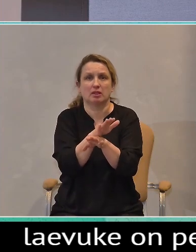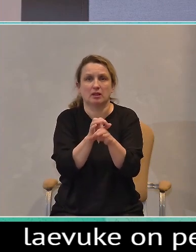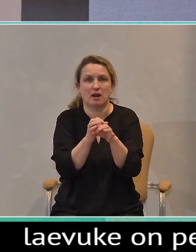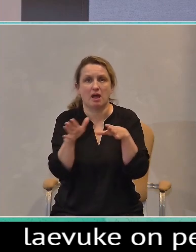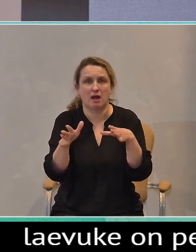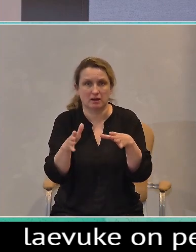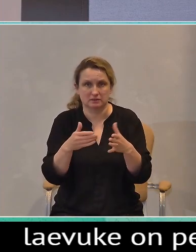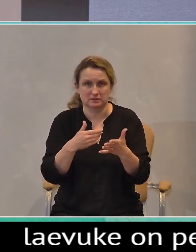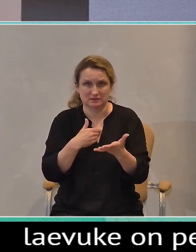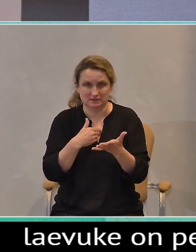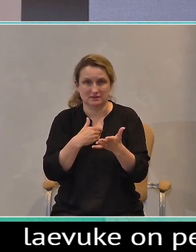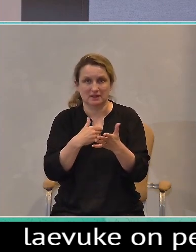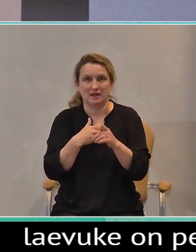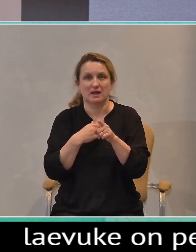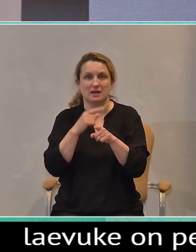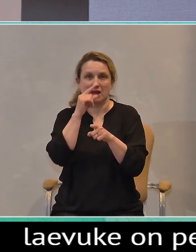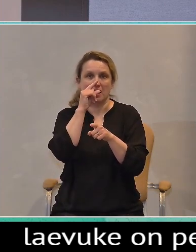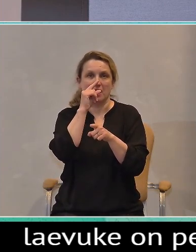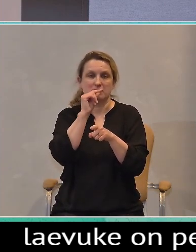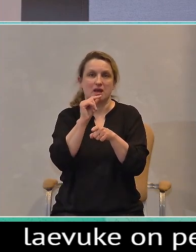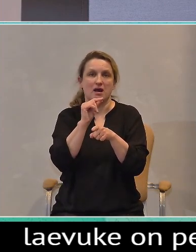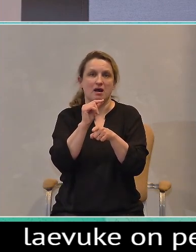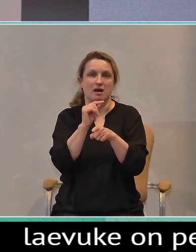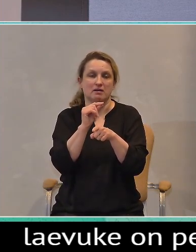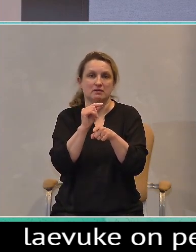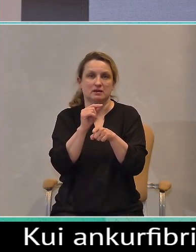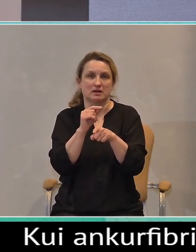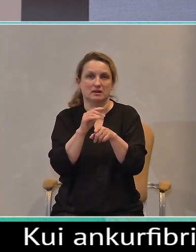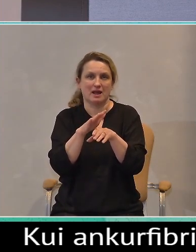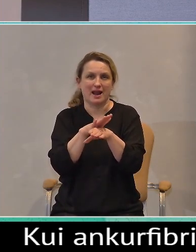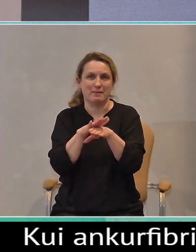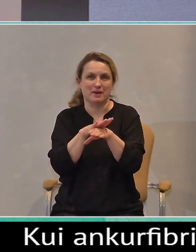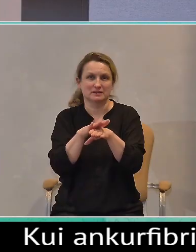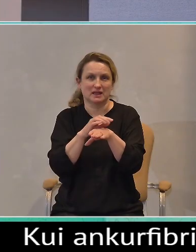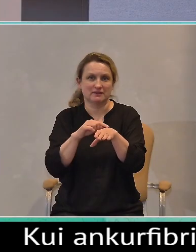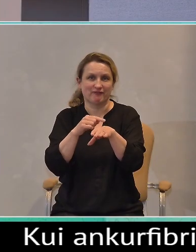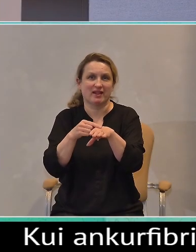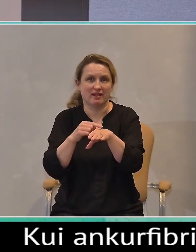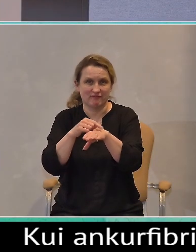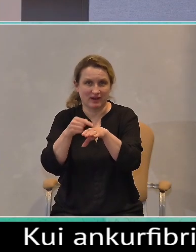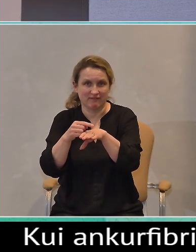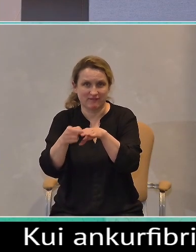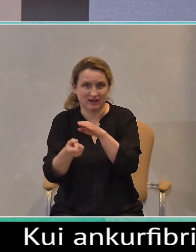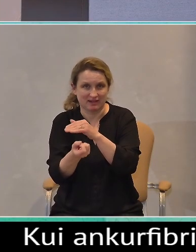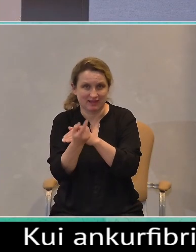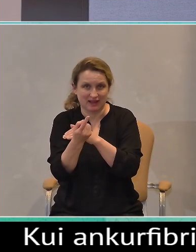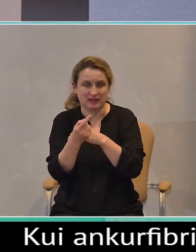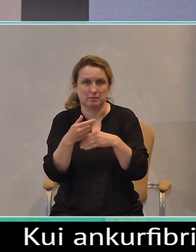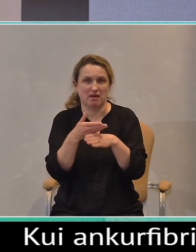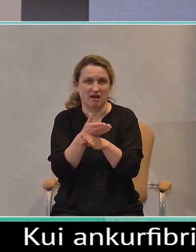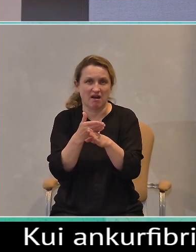kinnihoidmine ja nahale ja limaskestale tekivad villid, mis siis võivad ka